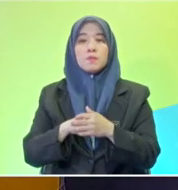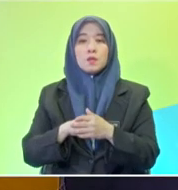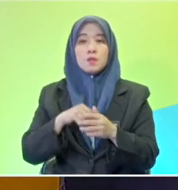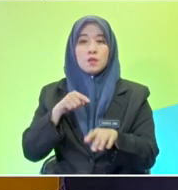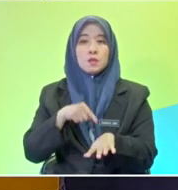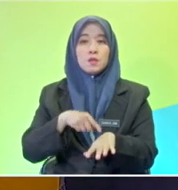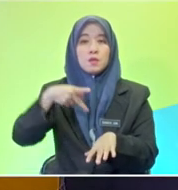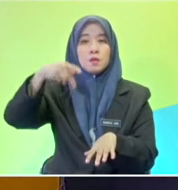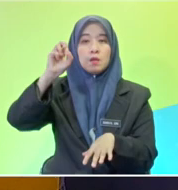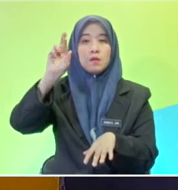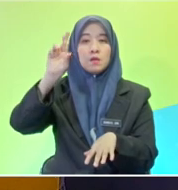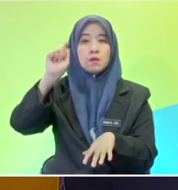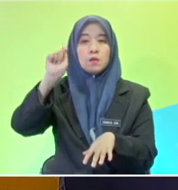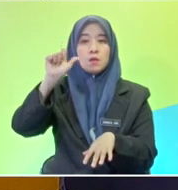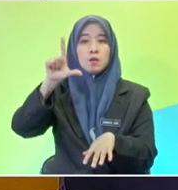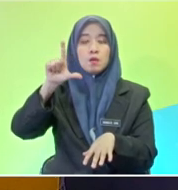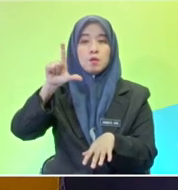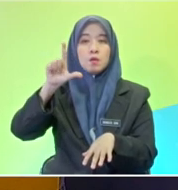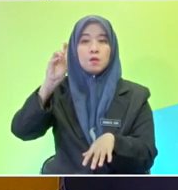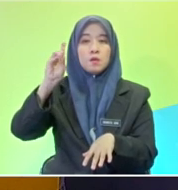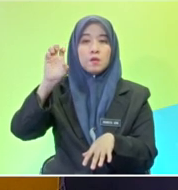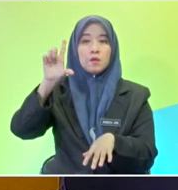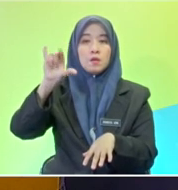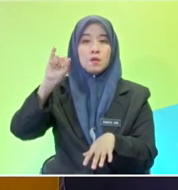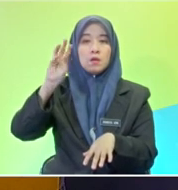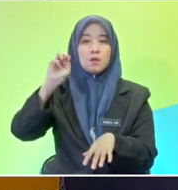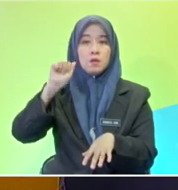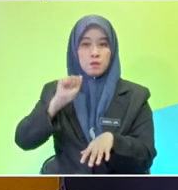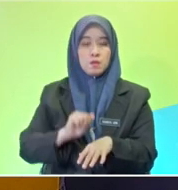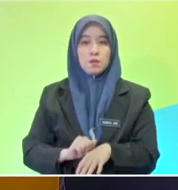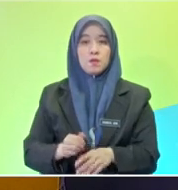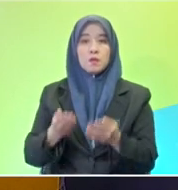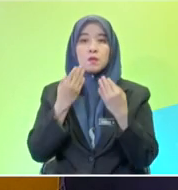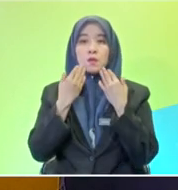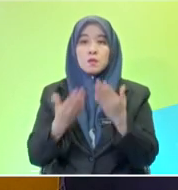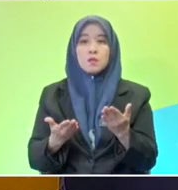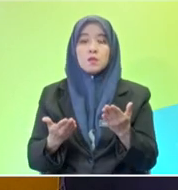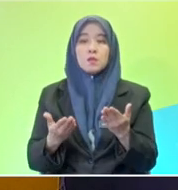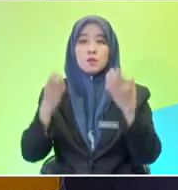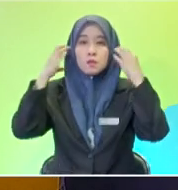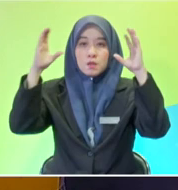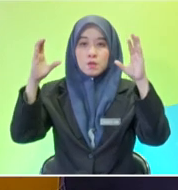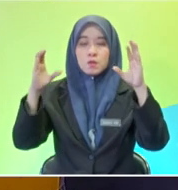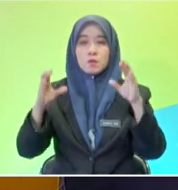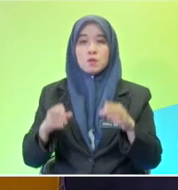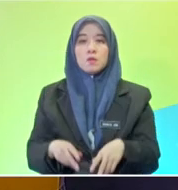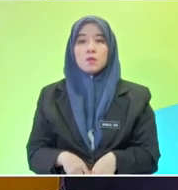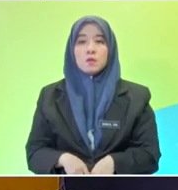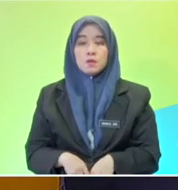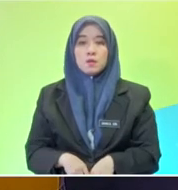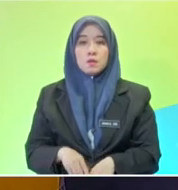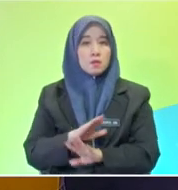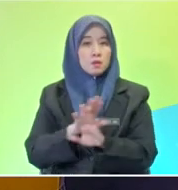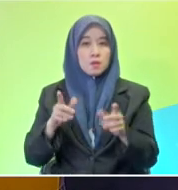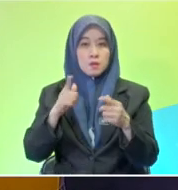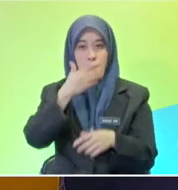portal Delima. Okey, cikgu Su. Baiklah. Terima kasih, cikgu Su, kerana mengajar kita pada hari ini. Dan berkongsi ilmu dan tidak lupa juga